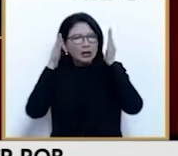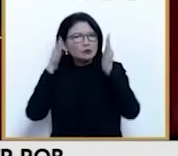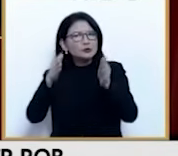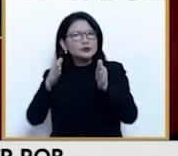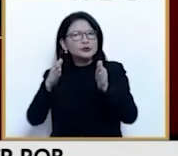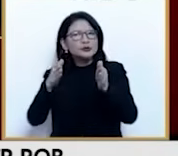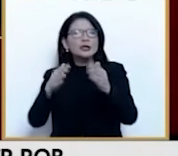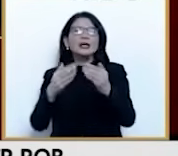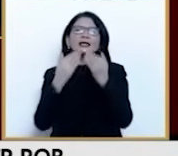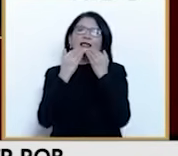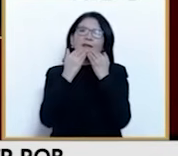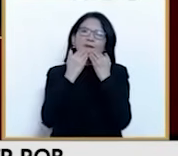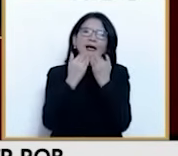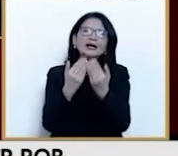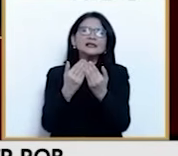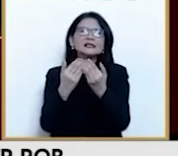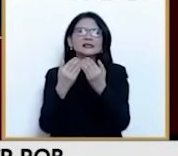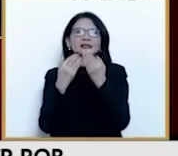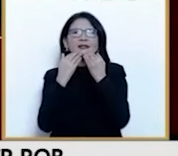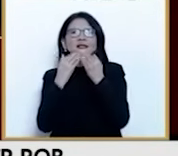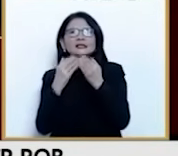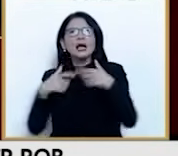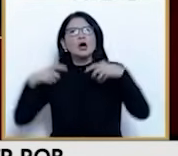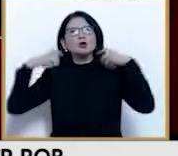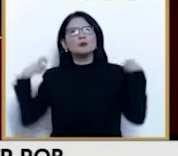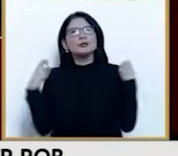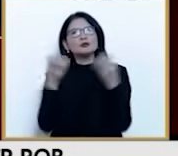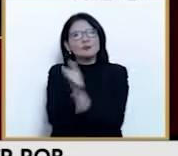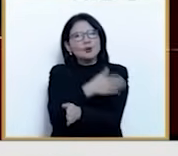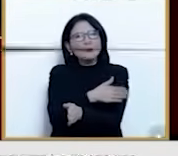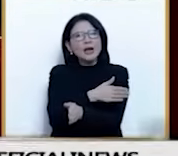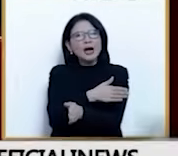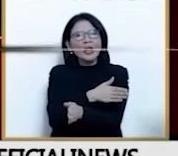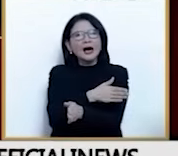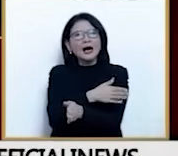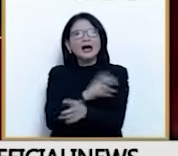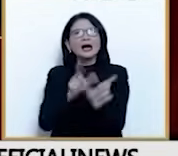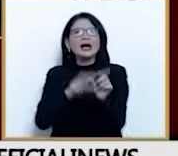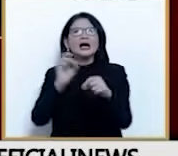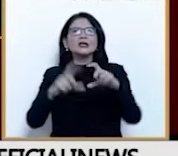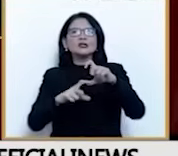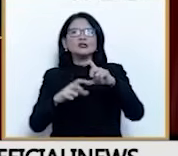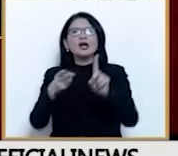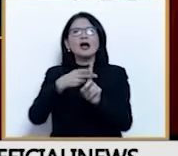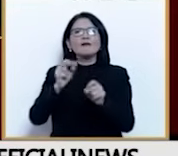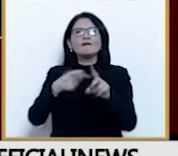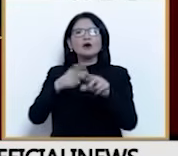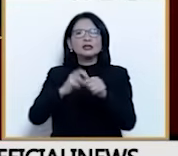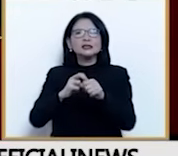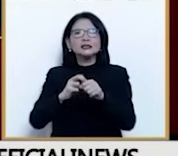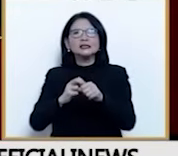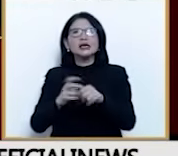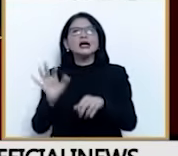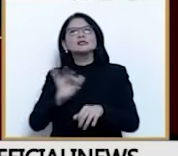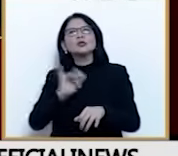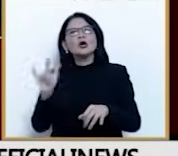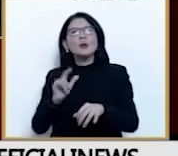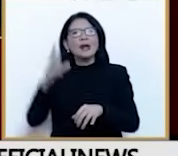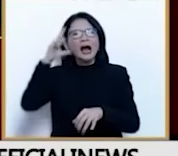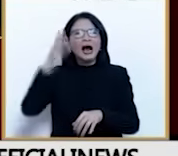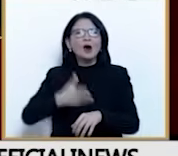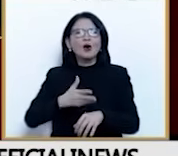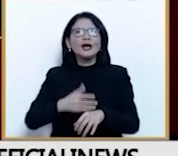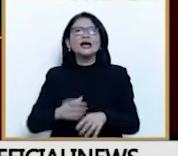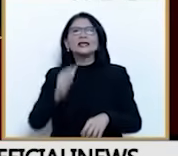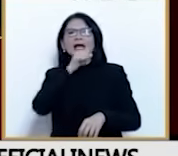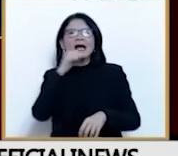kami ucapkan terima kasih kepada para gubernur sebelumnya, Bang Yos, Bang Foke, Pak Jokowi, Pak Ahok, dan